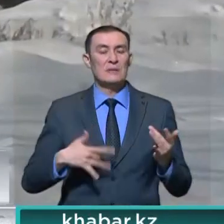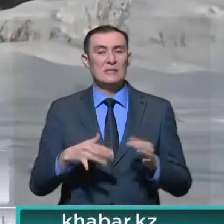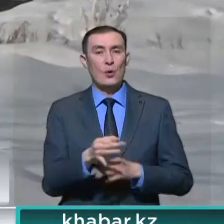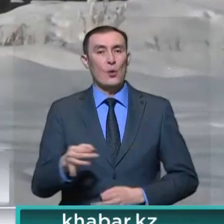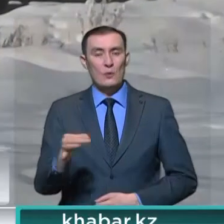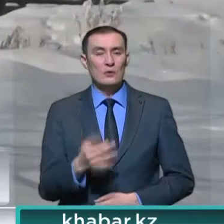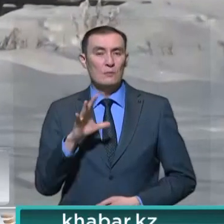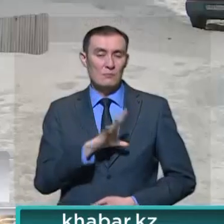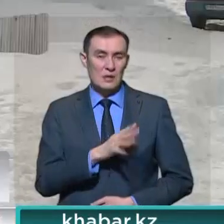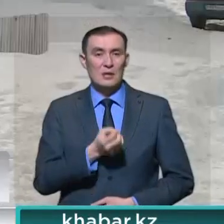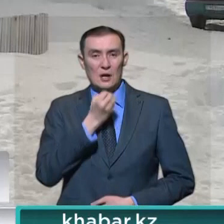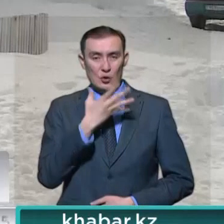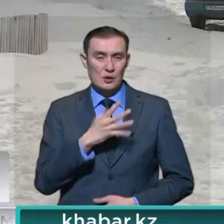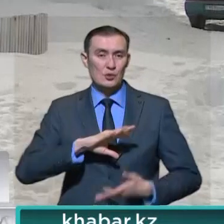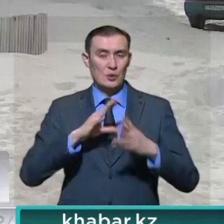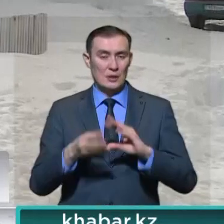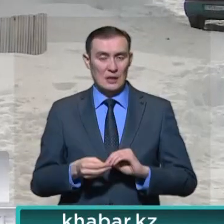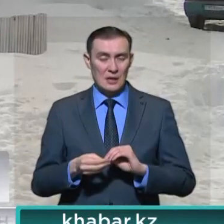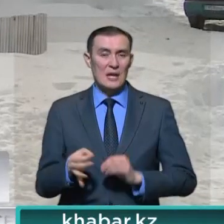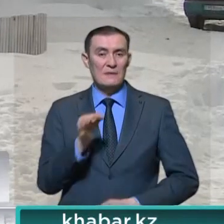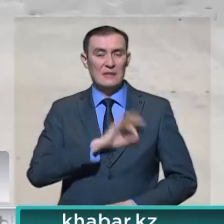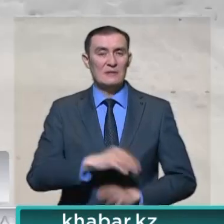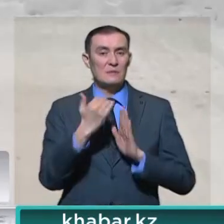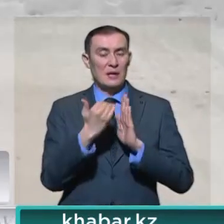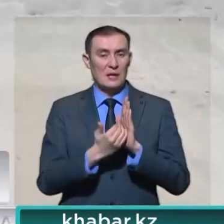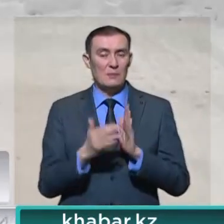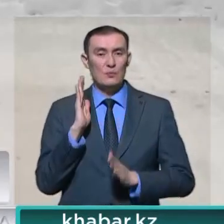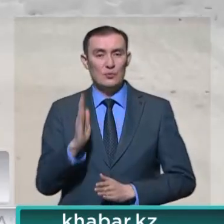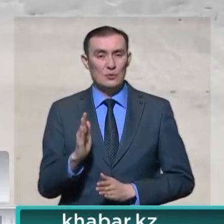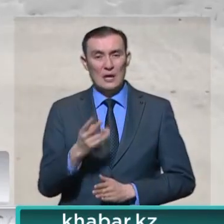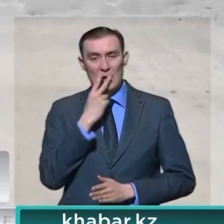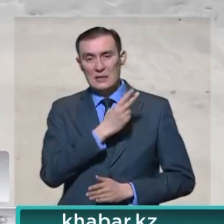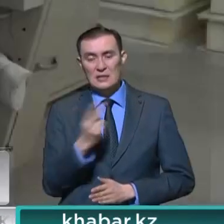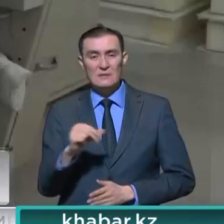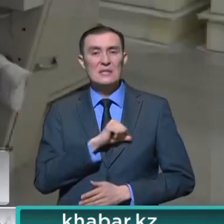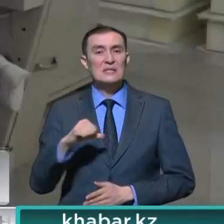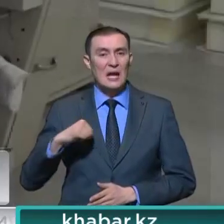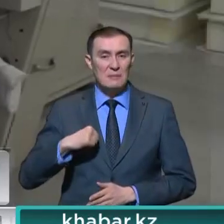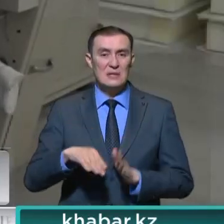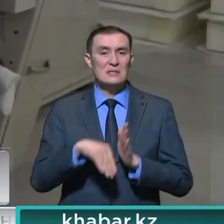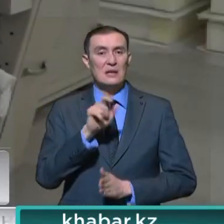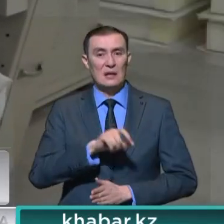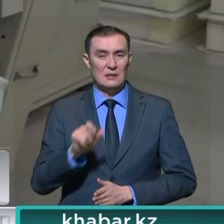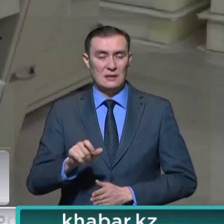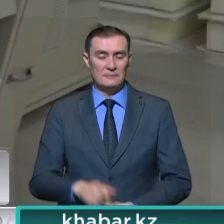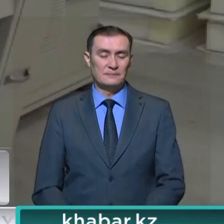области и он оказался достаточно результативным эффективность программы в регионах будут отслеживать сами сенаторы